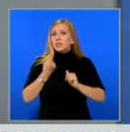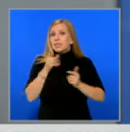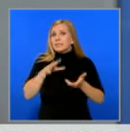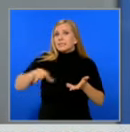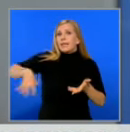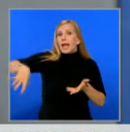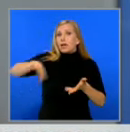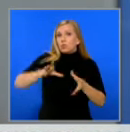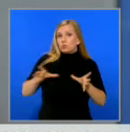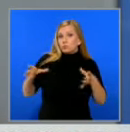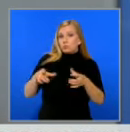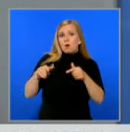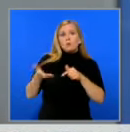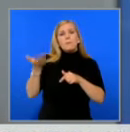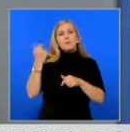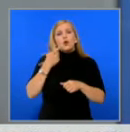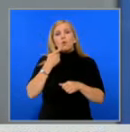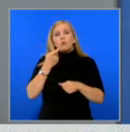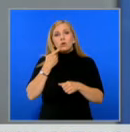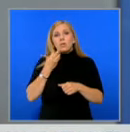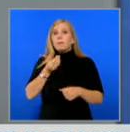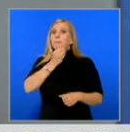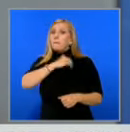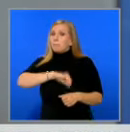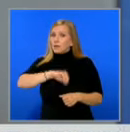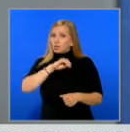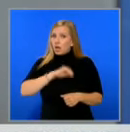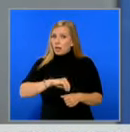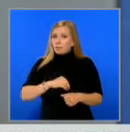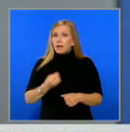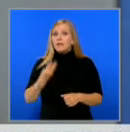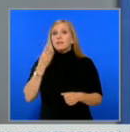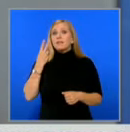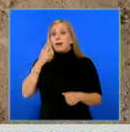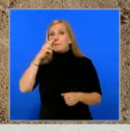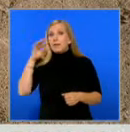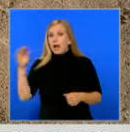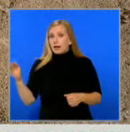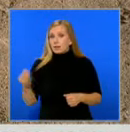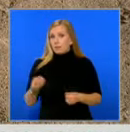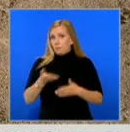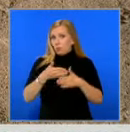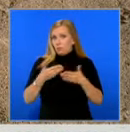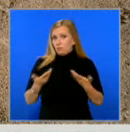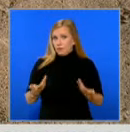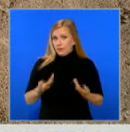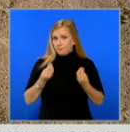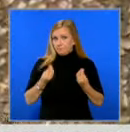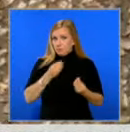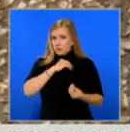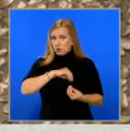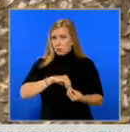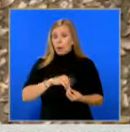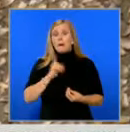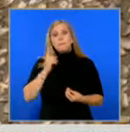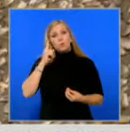който миналата година е генерирал печалба декларирана от 2 милиарда и половина по-разумно е да бъдат подпомогнати